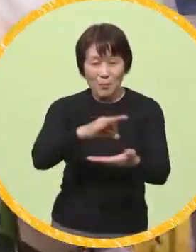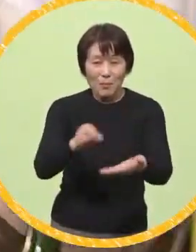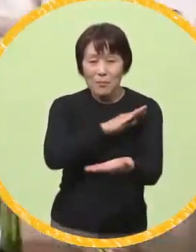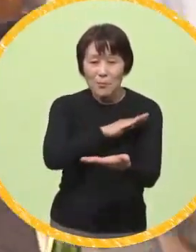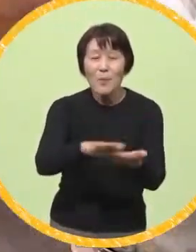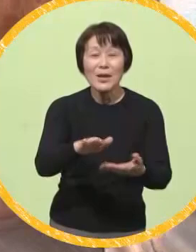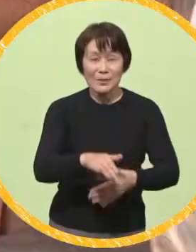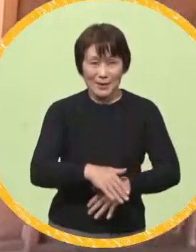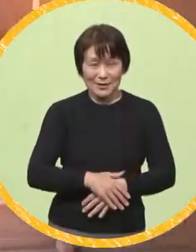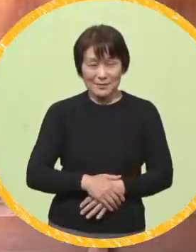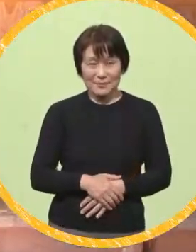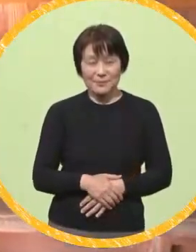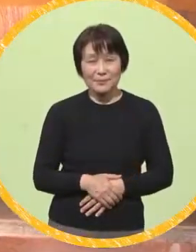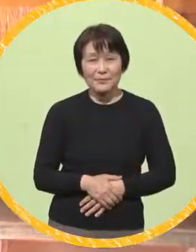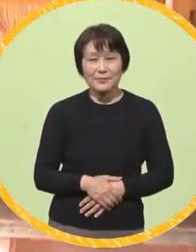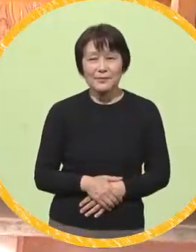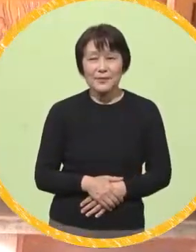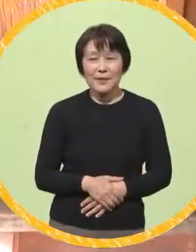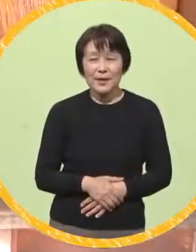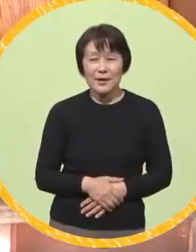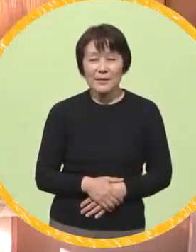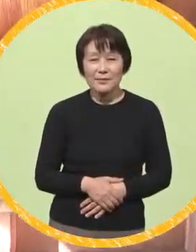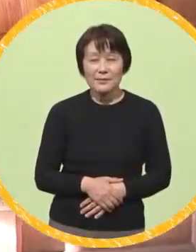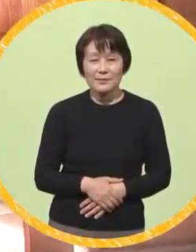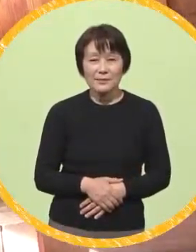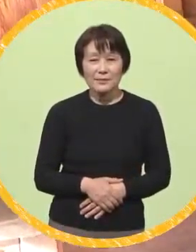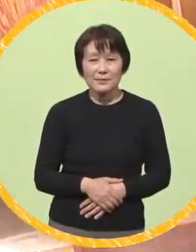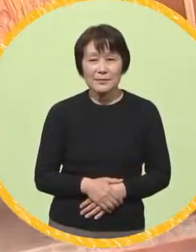はい、よかったら飲んでみてください。 貴重な、